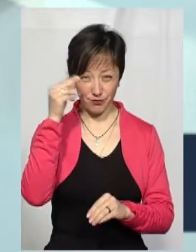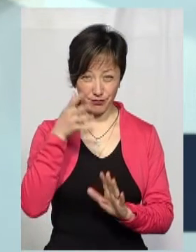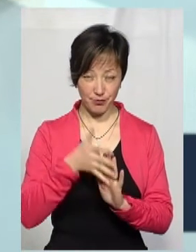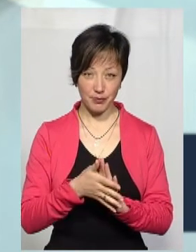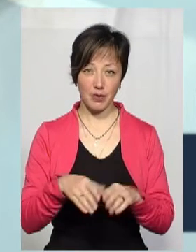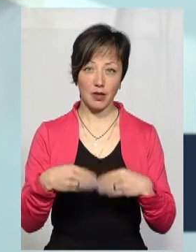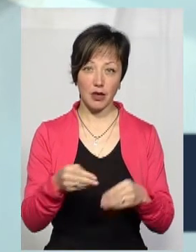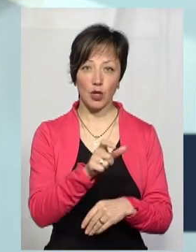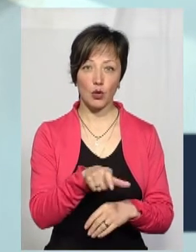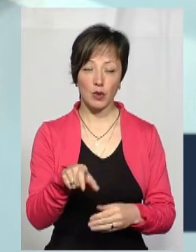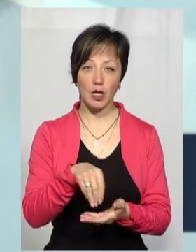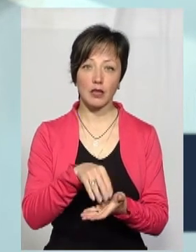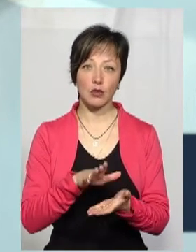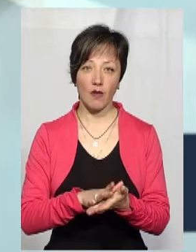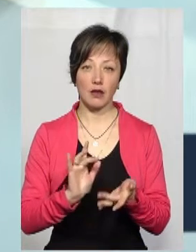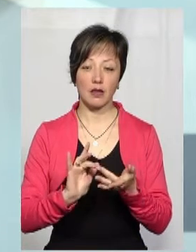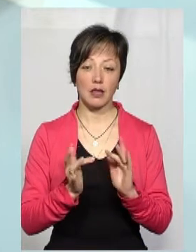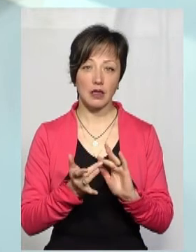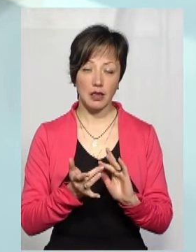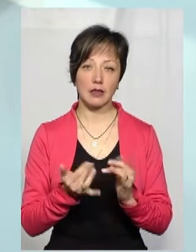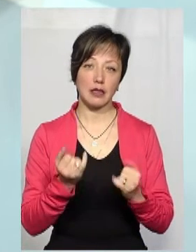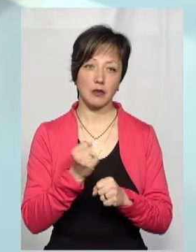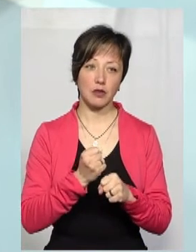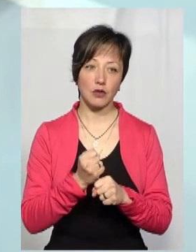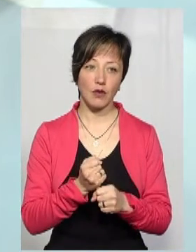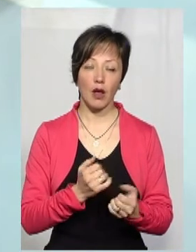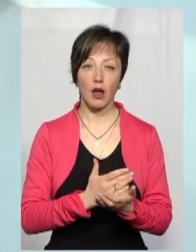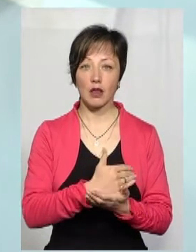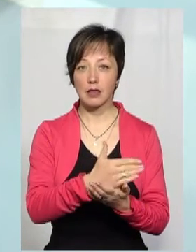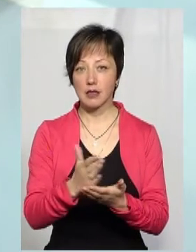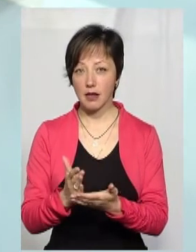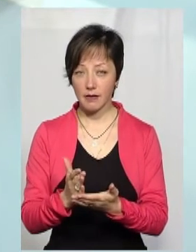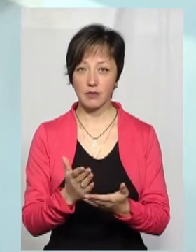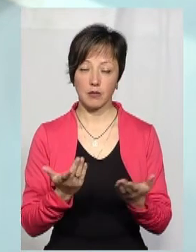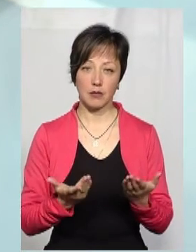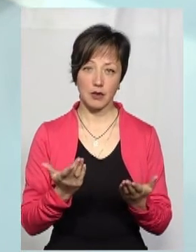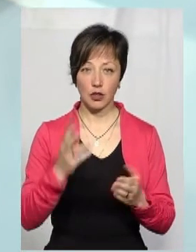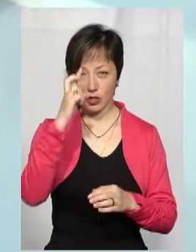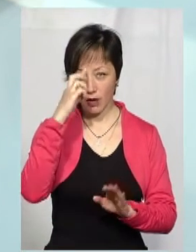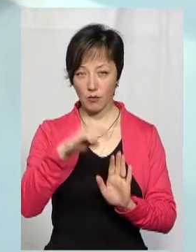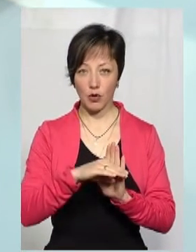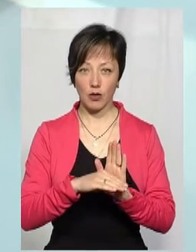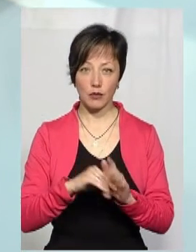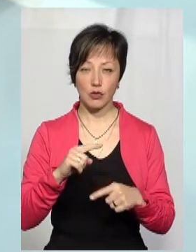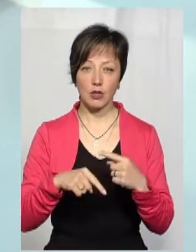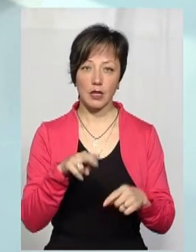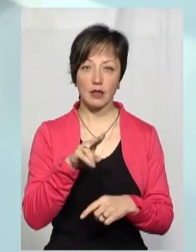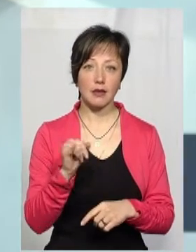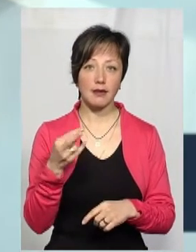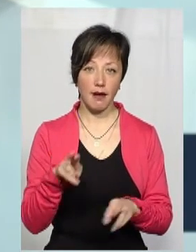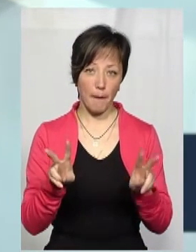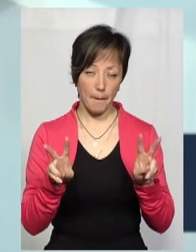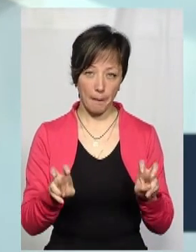буде надано людям реєструватися онлайн. Зараз вже напрацьовуються сервіси, ну от державна програма через програму «Дія», яка